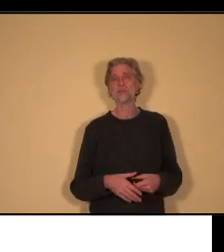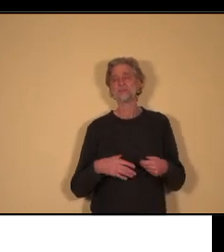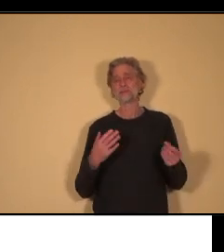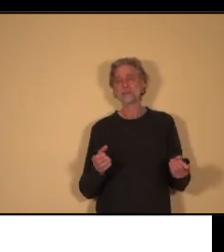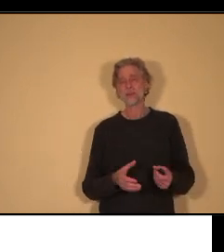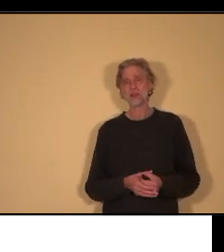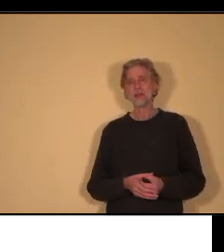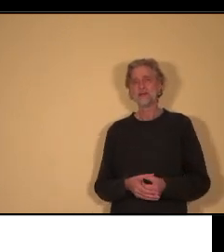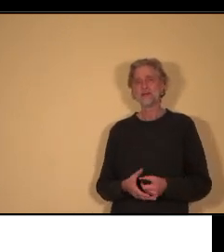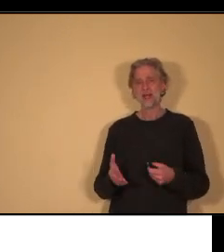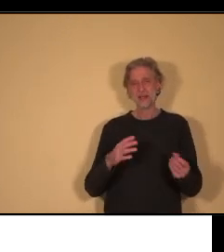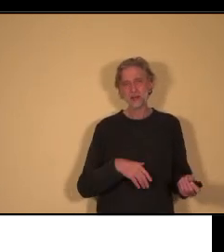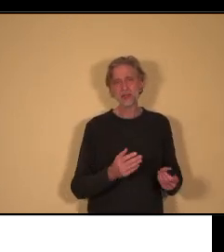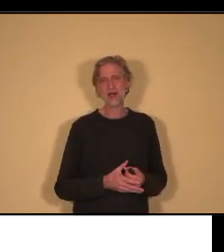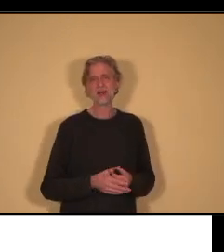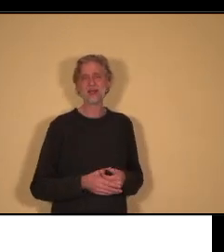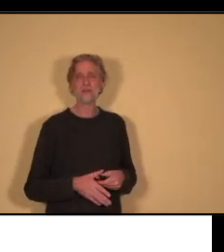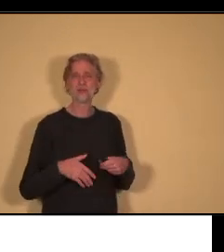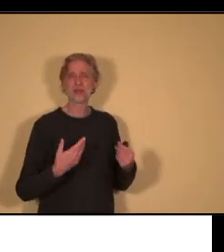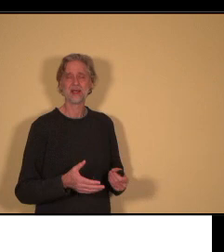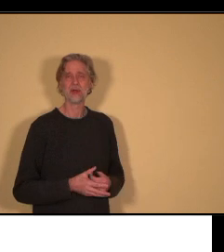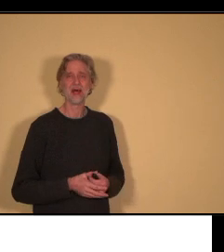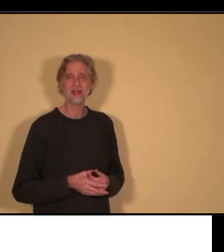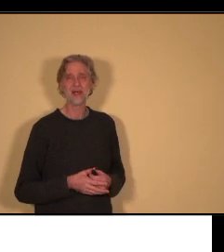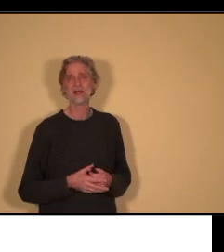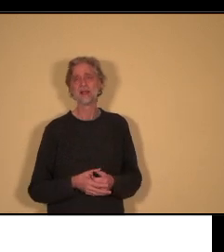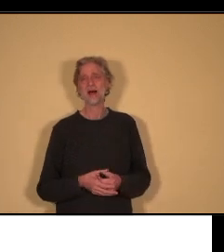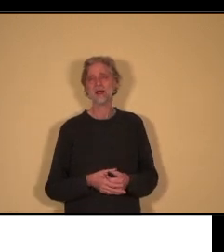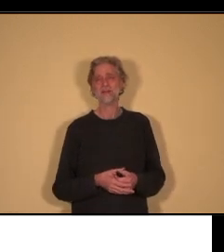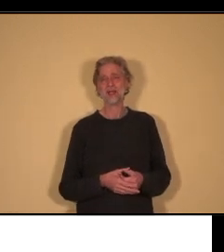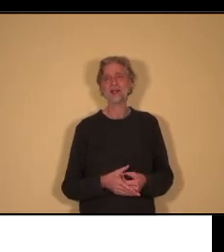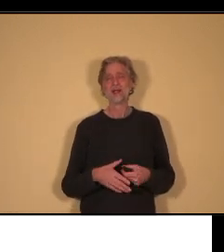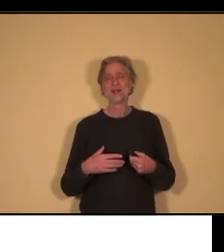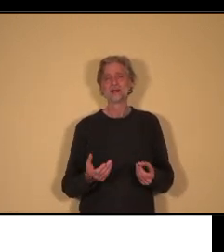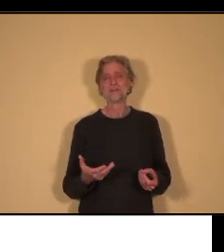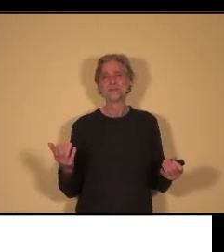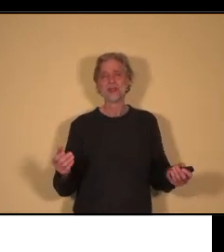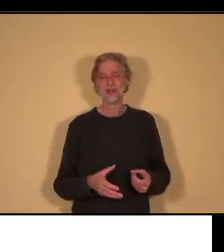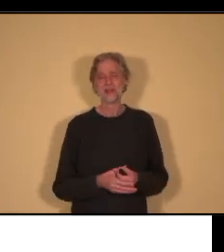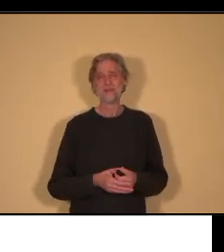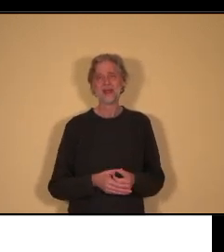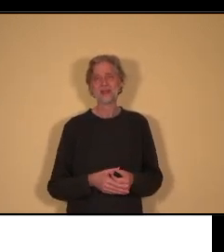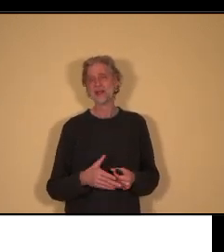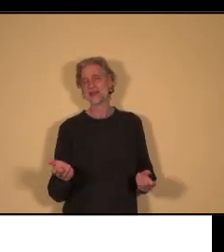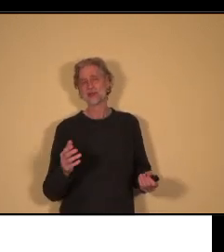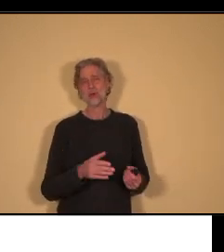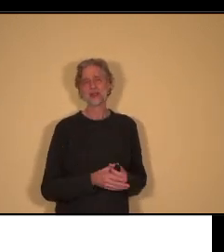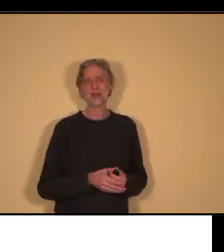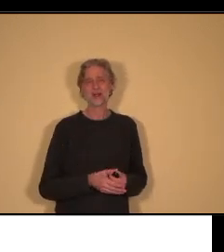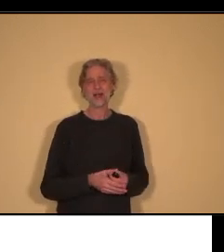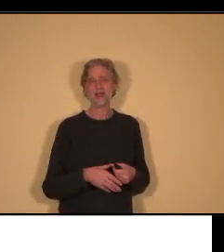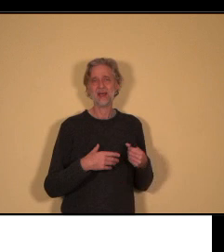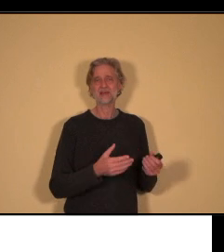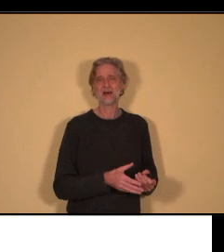Meerestemperatur. Wenn wir El Niño-Jahre erwähnen, müssen wir gleich auch La Niña-Jahre erwähnen. Die werden in der Literatur